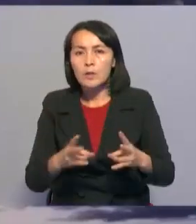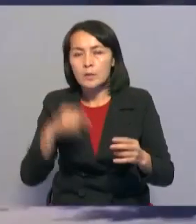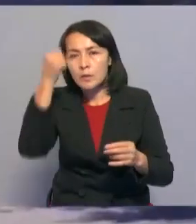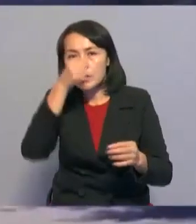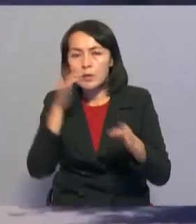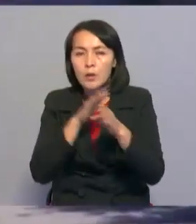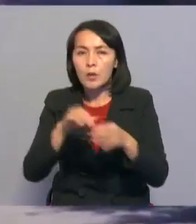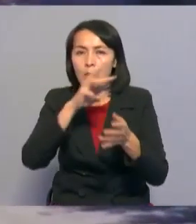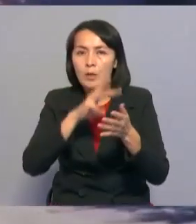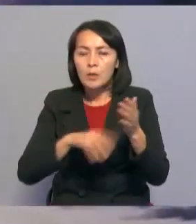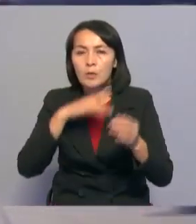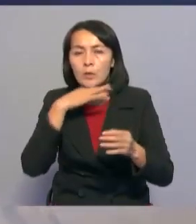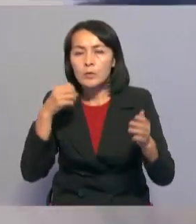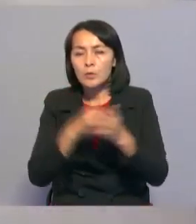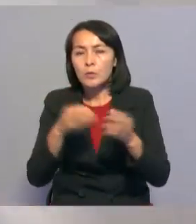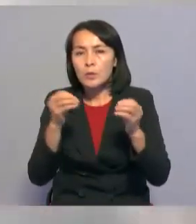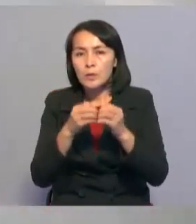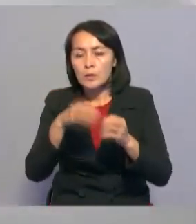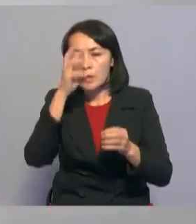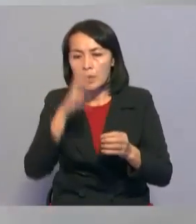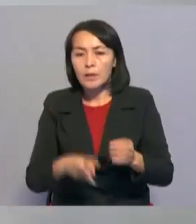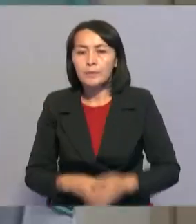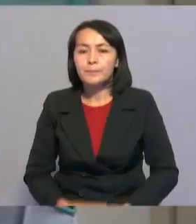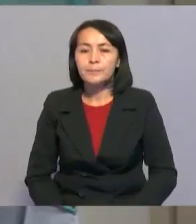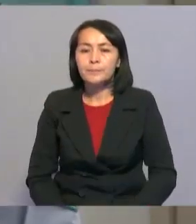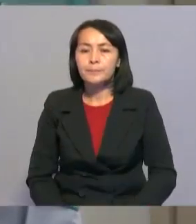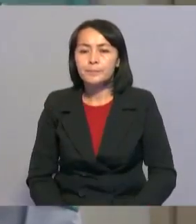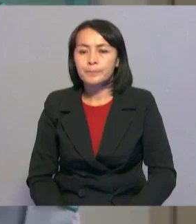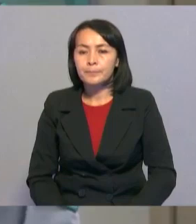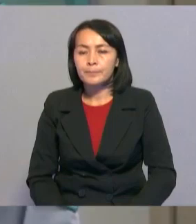года штраф увеличивается до 10 МРП.